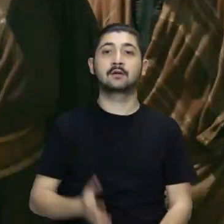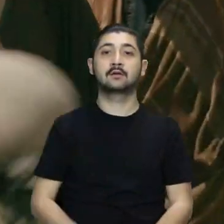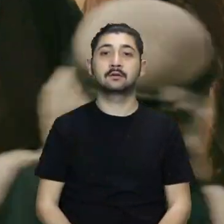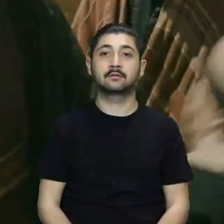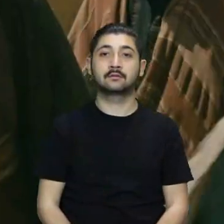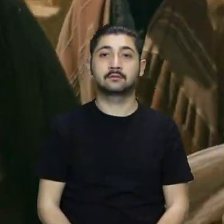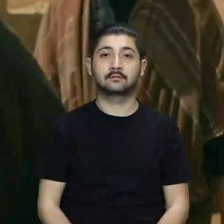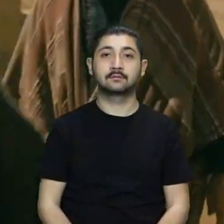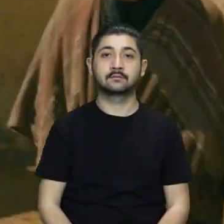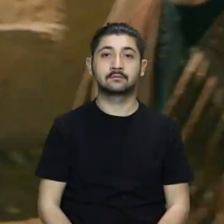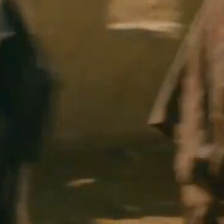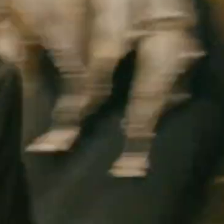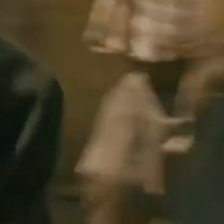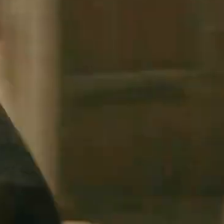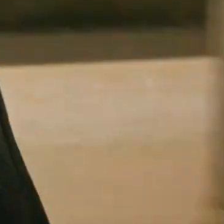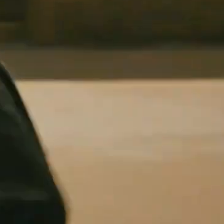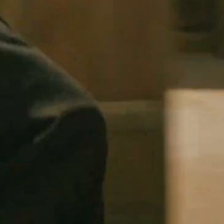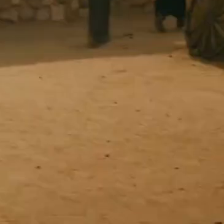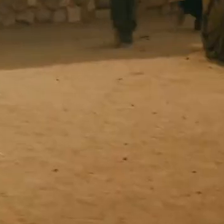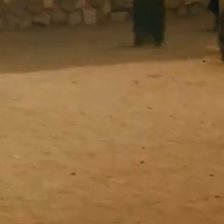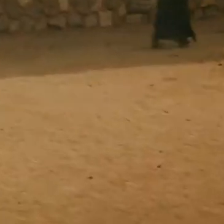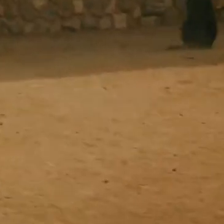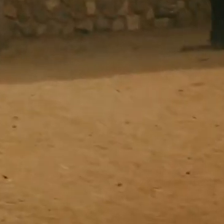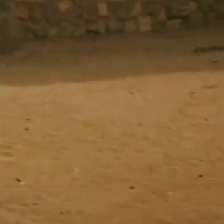Üsrev hızlanarak kaymakamlığın kapısına yöneldi.